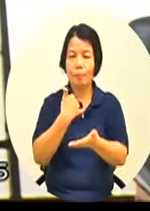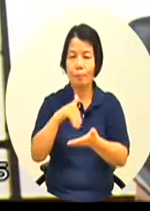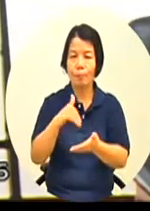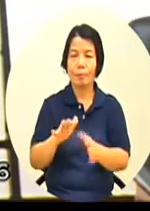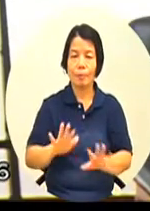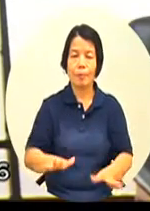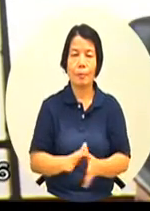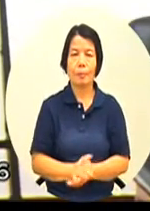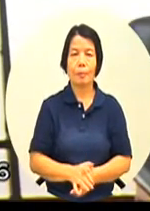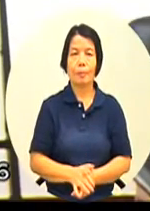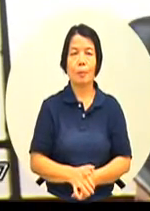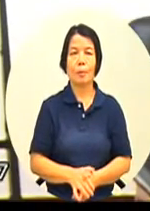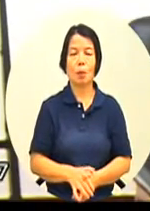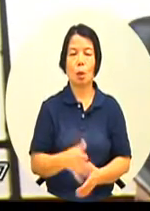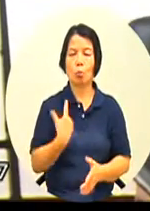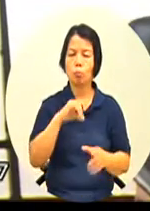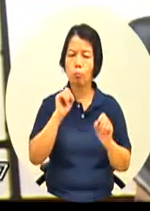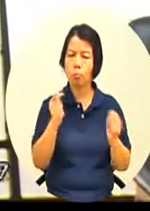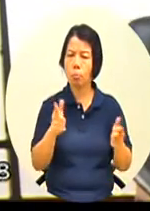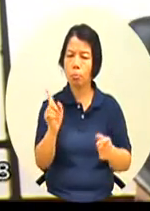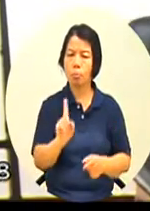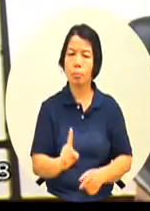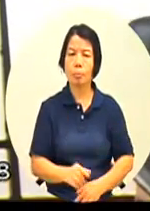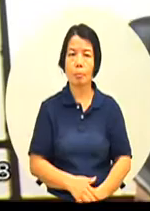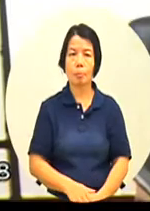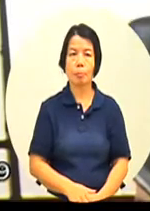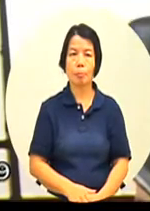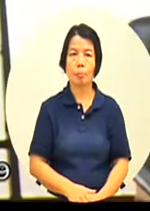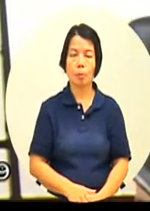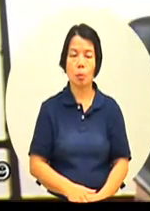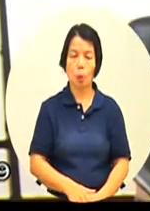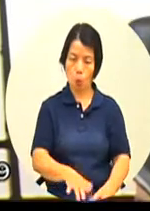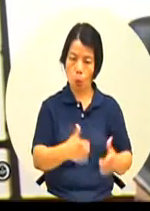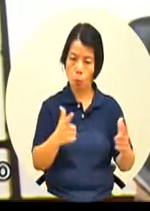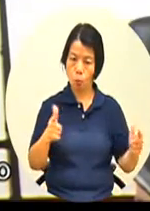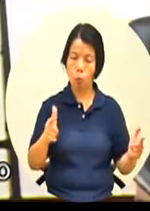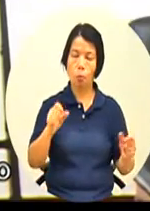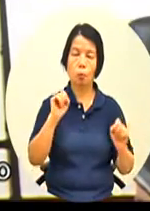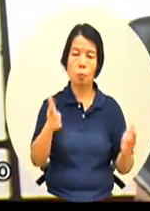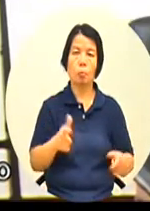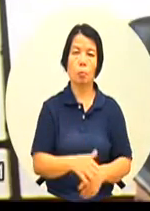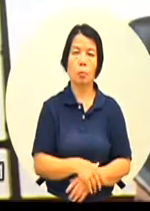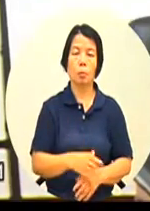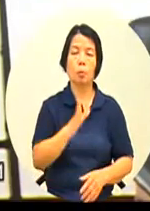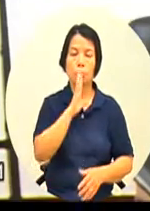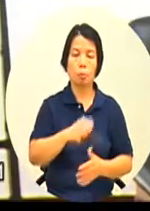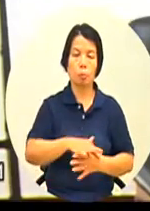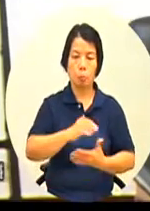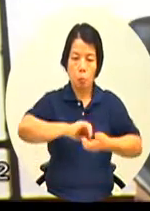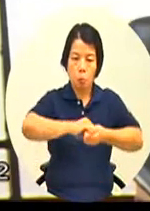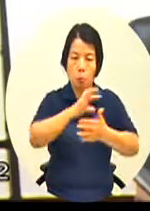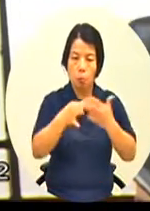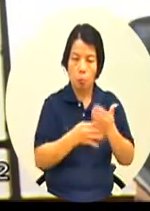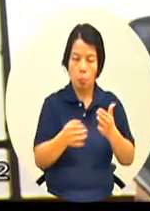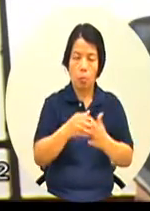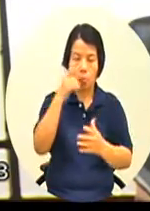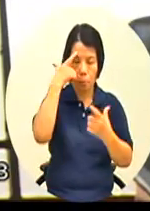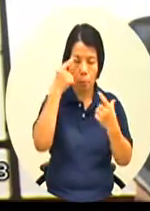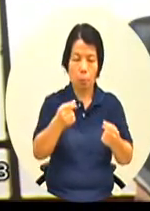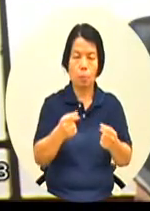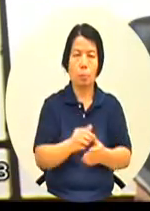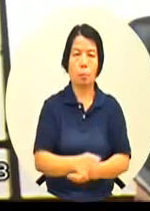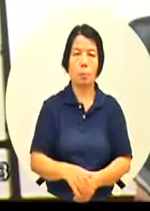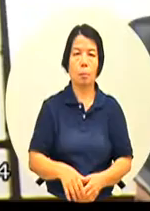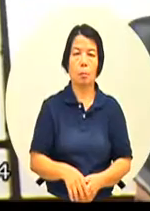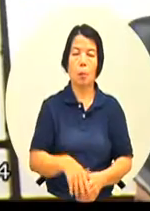现在阶段有什么不一样啊？当然很多的不一样是产生在决策共识的产生，那这个其实是可以